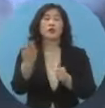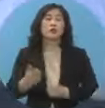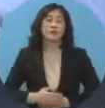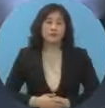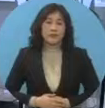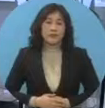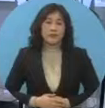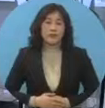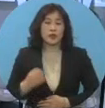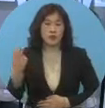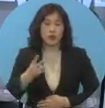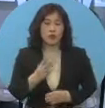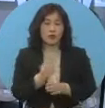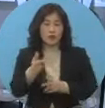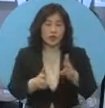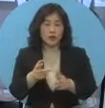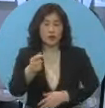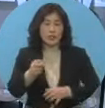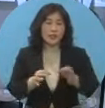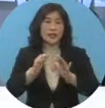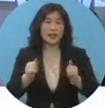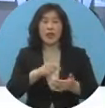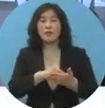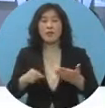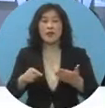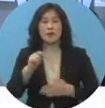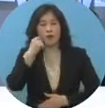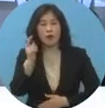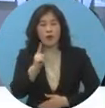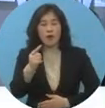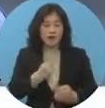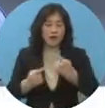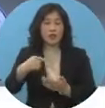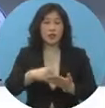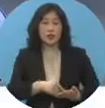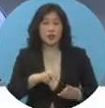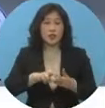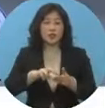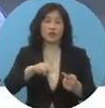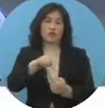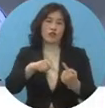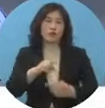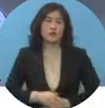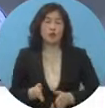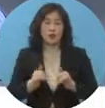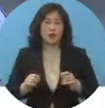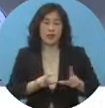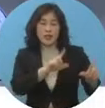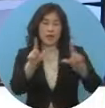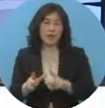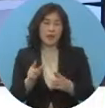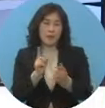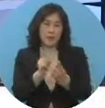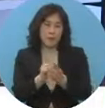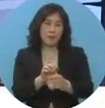전남도는 또 중소기업과 소상공인 피해 에로 신고센터 를 운영합니다 도미 생활과 직결되는 불편사항을